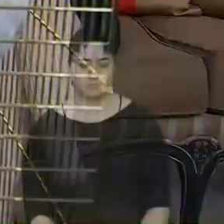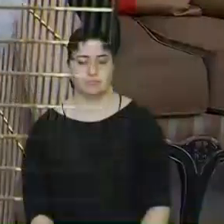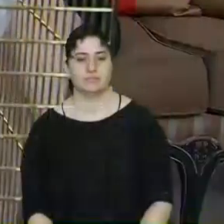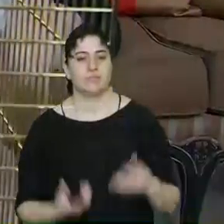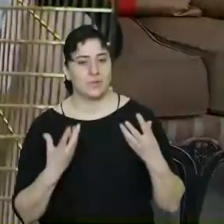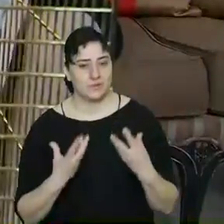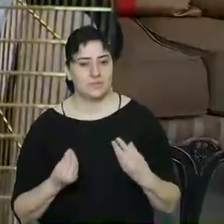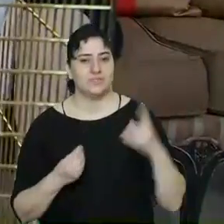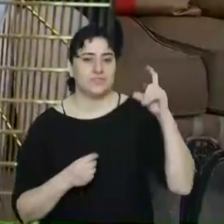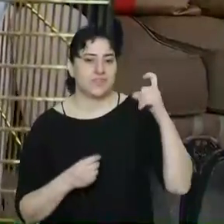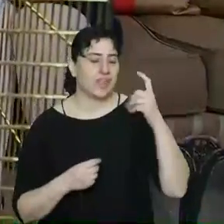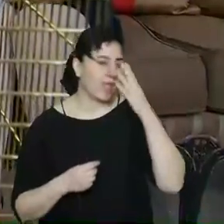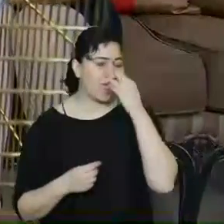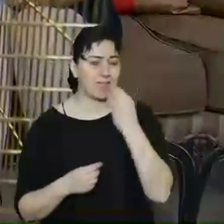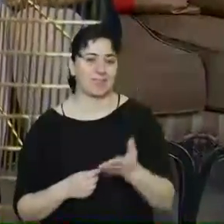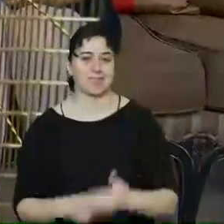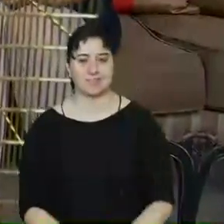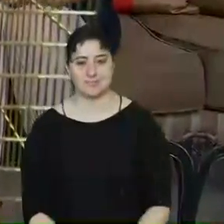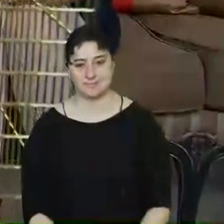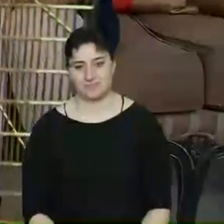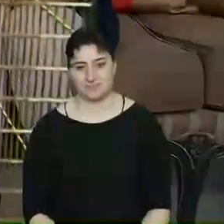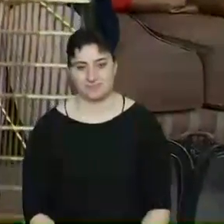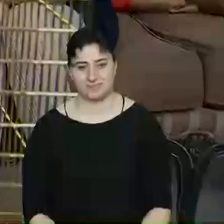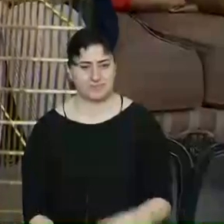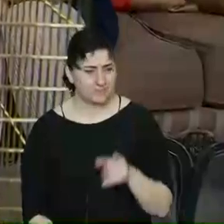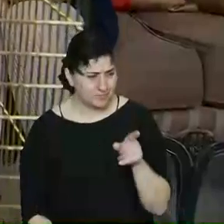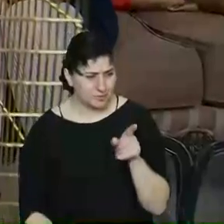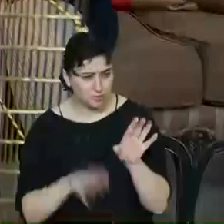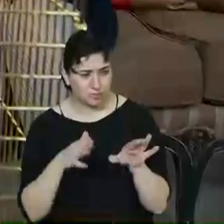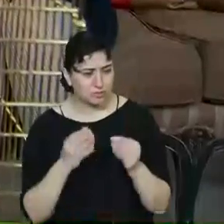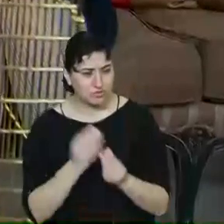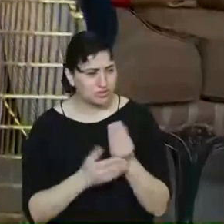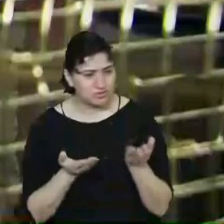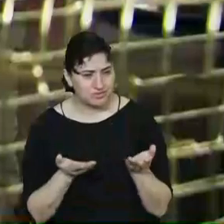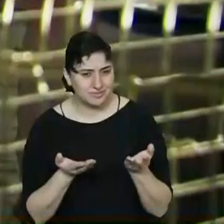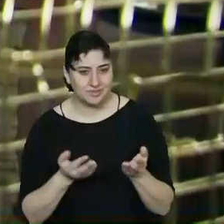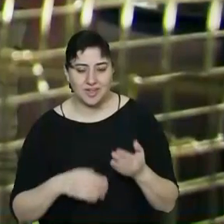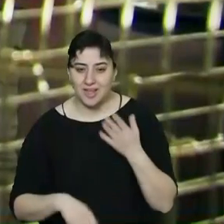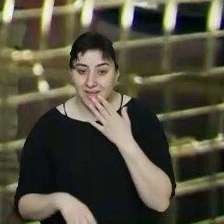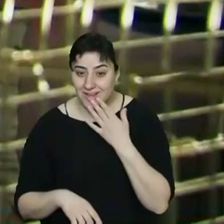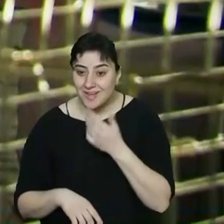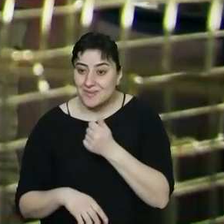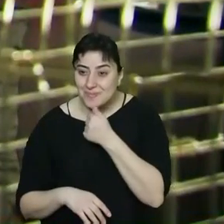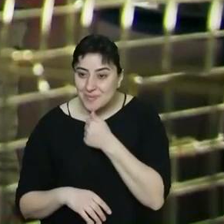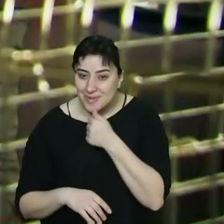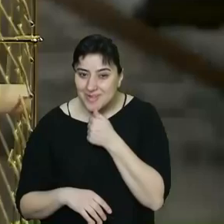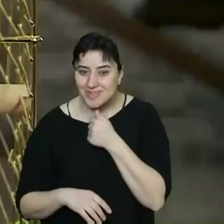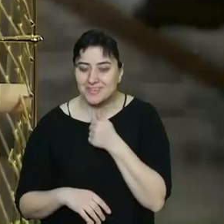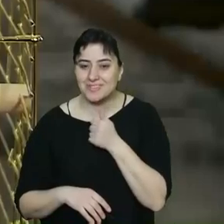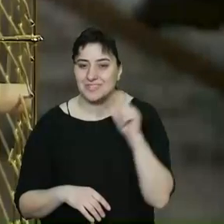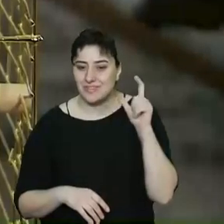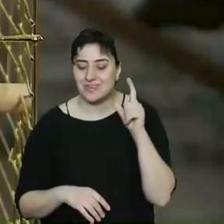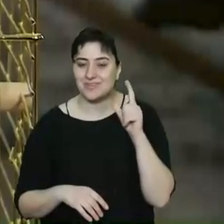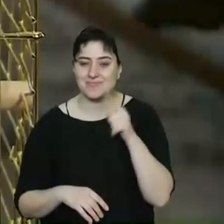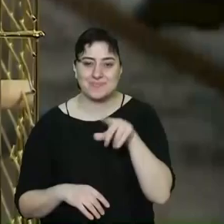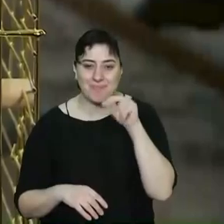Evet, Cavit Bey'in hediyesi geldi efendim. Ula bu kuş nereden çıktı ya? Aa, babişkocuğum. Cavit